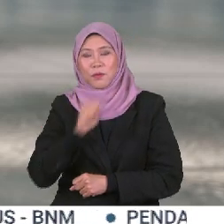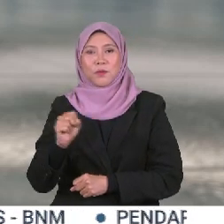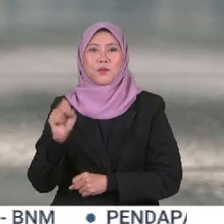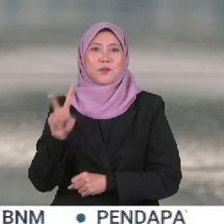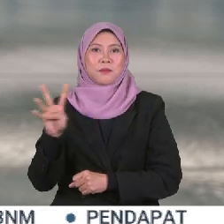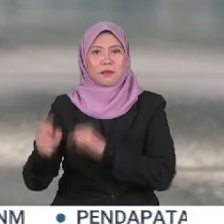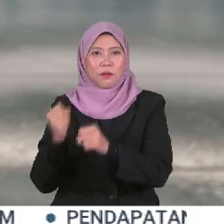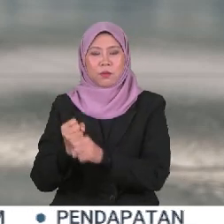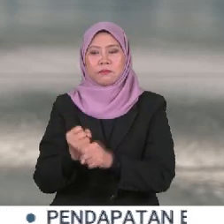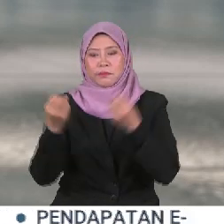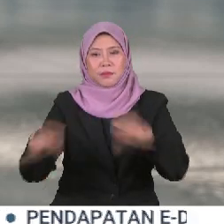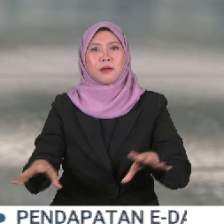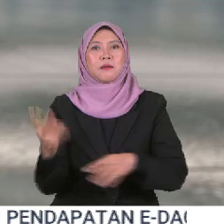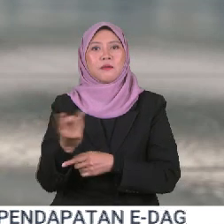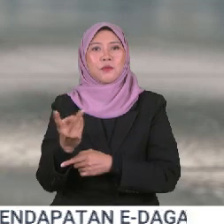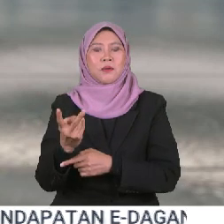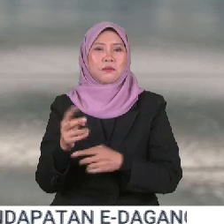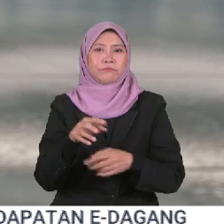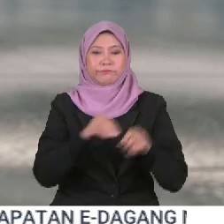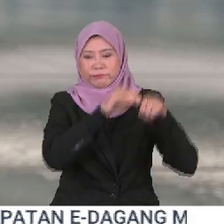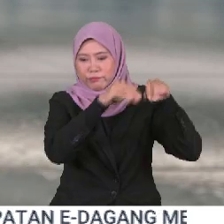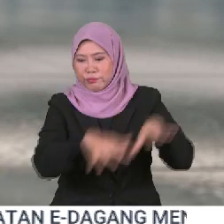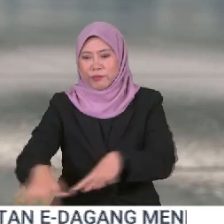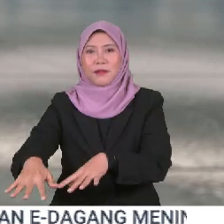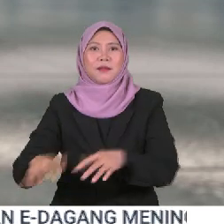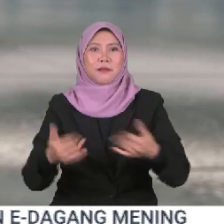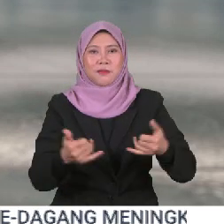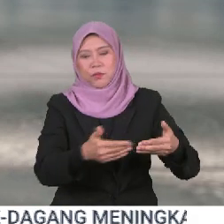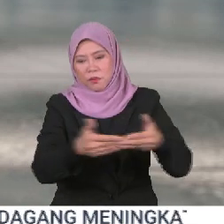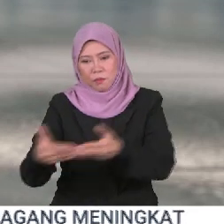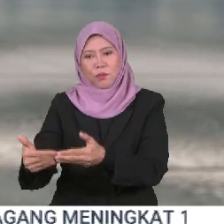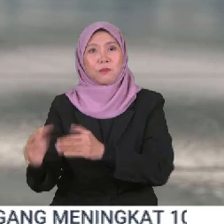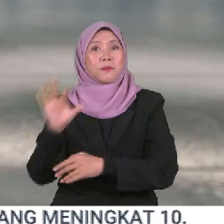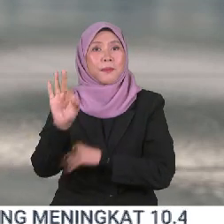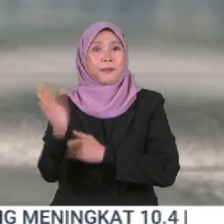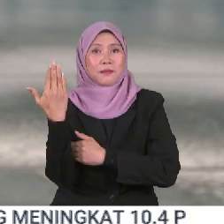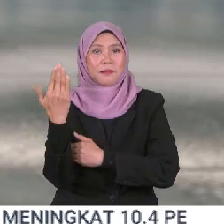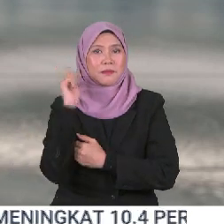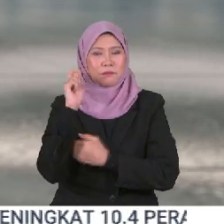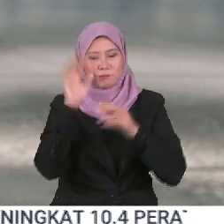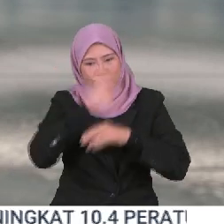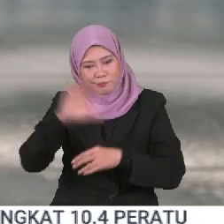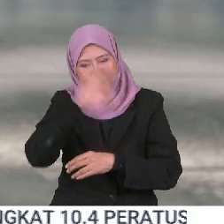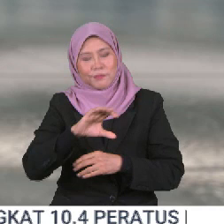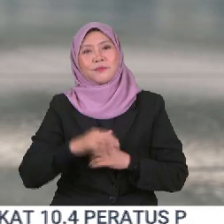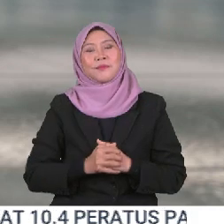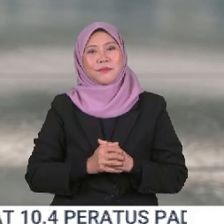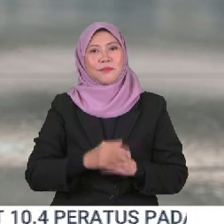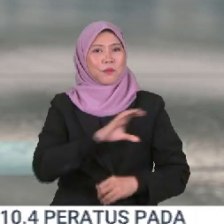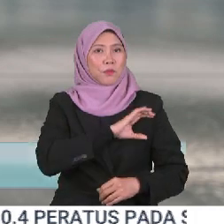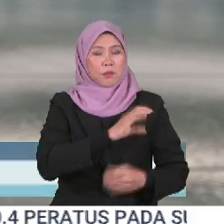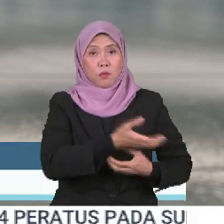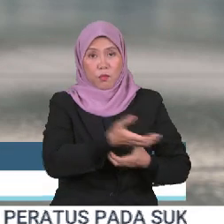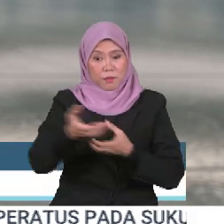kepala air di jeram Air Putih Kampung Air Putih disambung pukul 9 pagi tadi. Ketua Zon 2 Jabatan Bomba dan Penyelamat